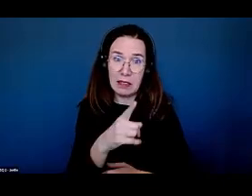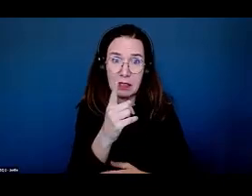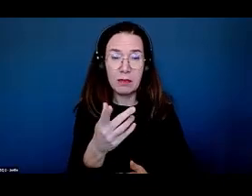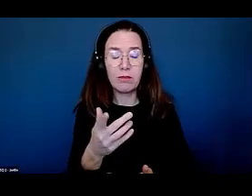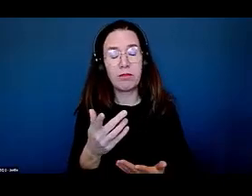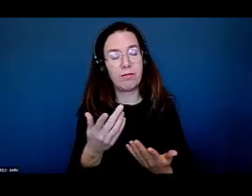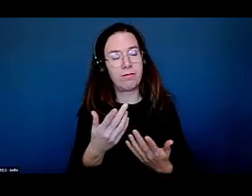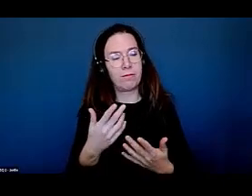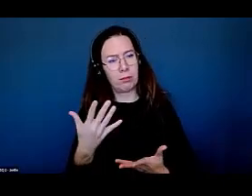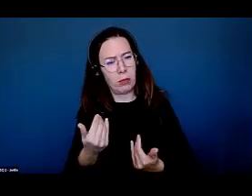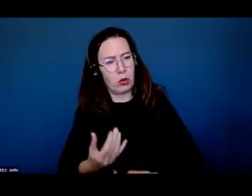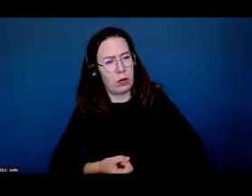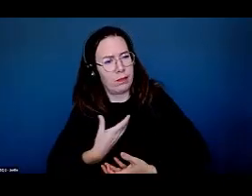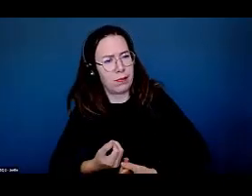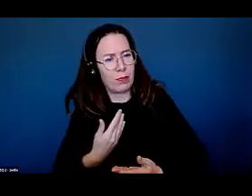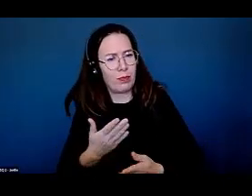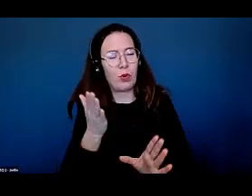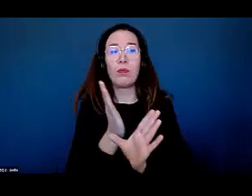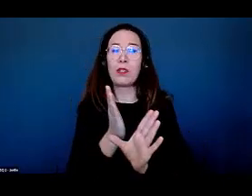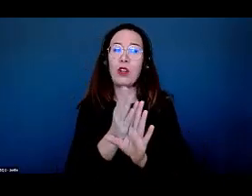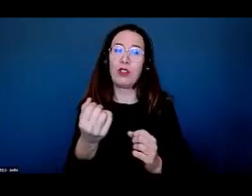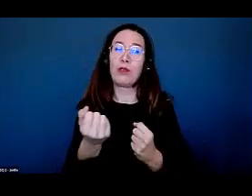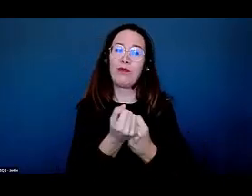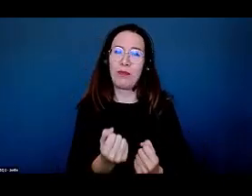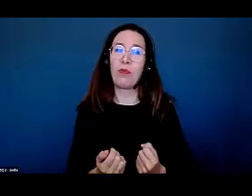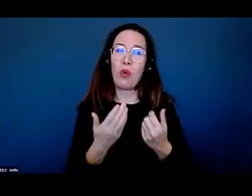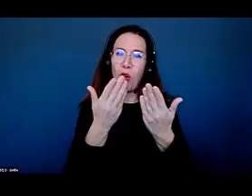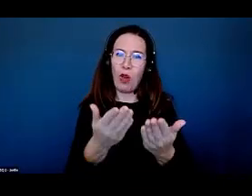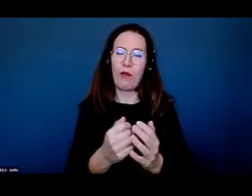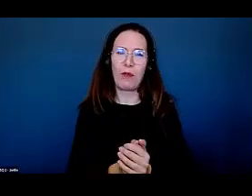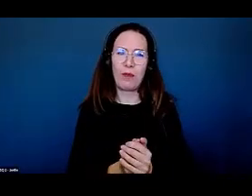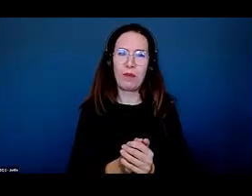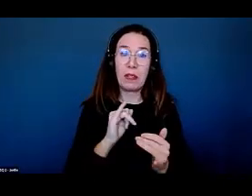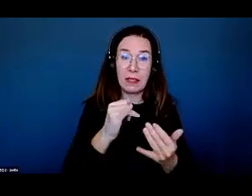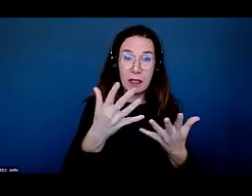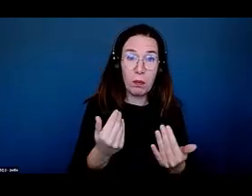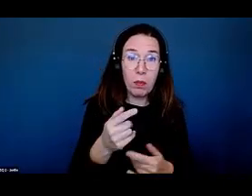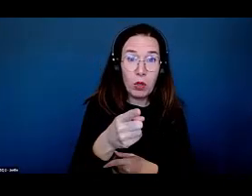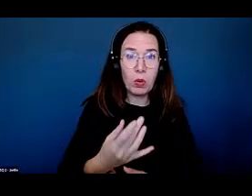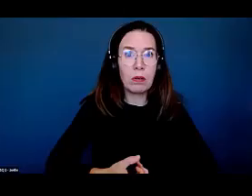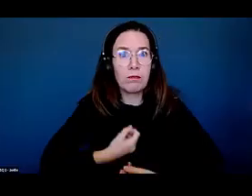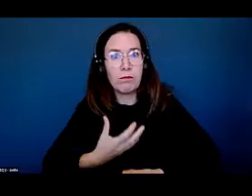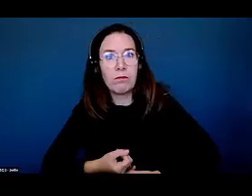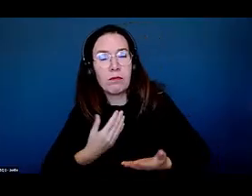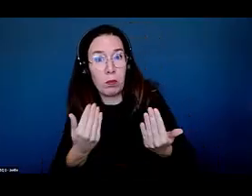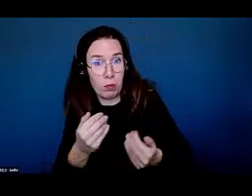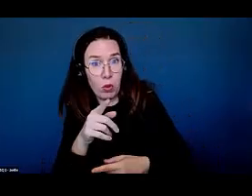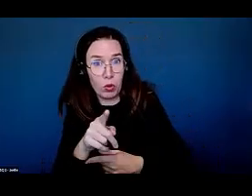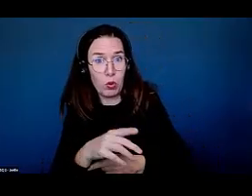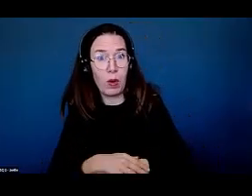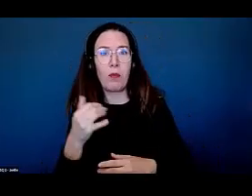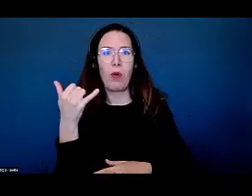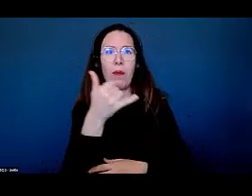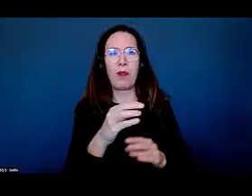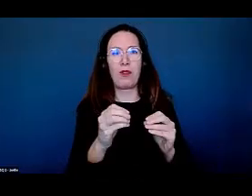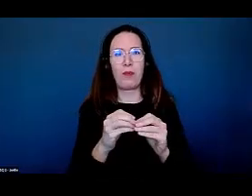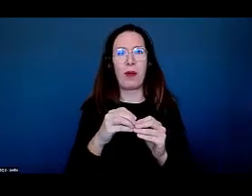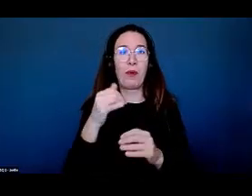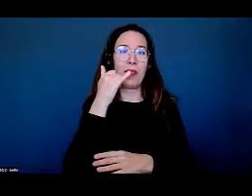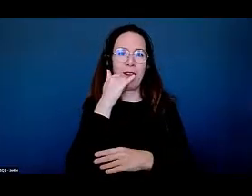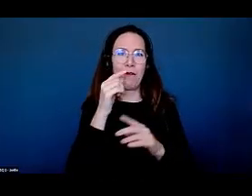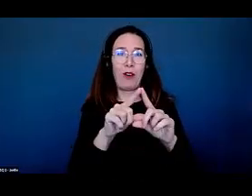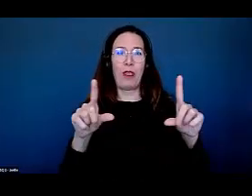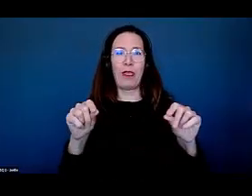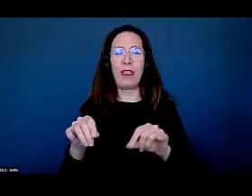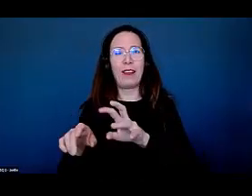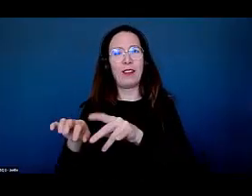à votre disposition un service de soutien psychologique pour toute personne qui souhaiterait bénéficier d'un accompagnement. Le numéro